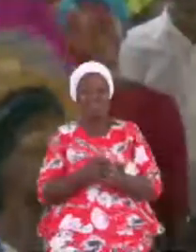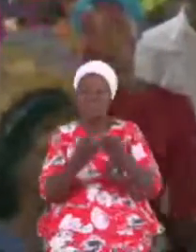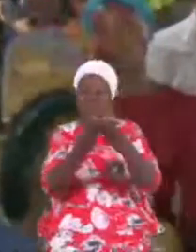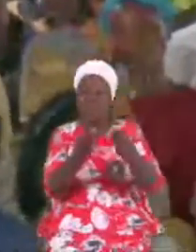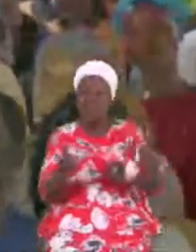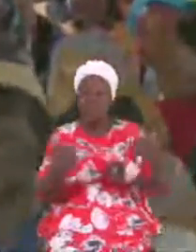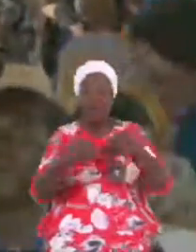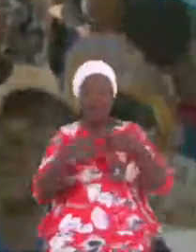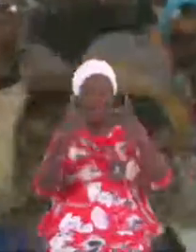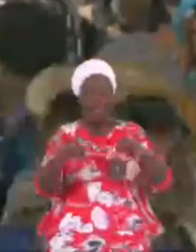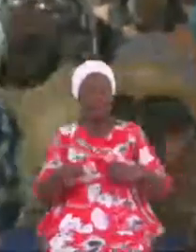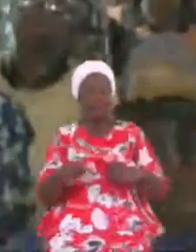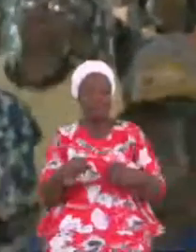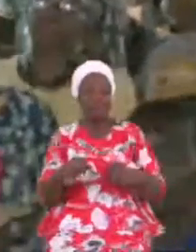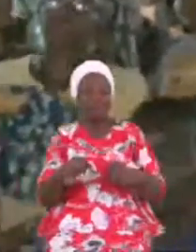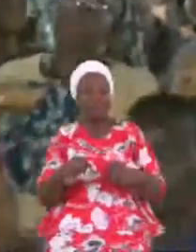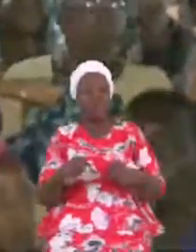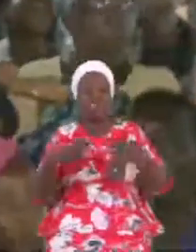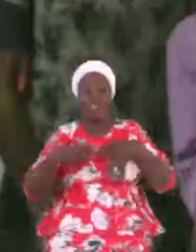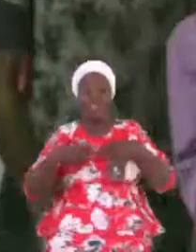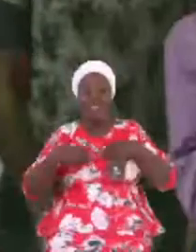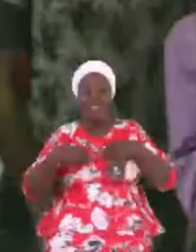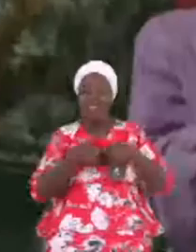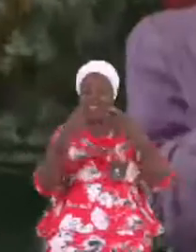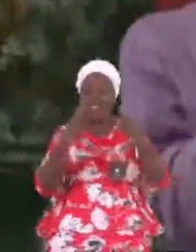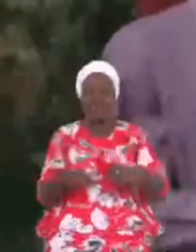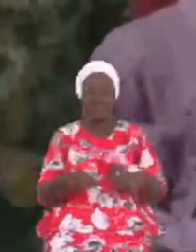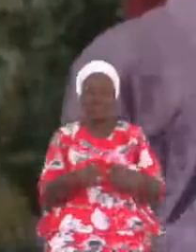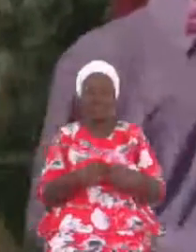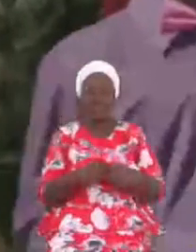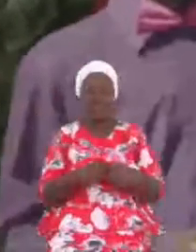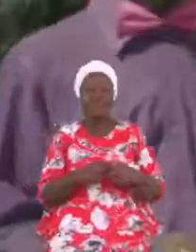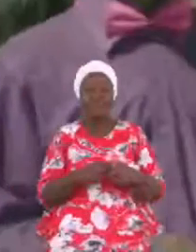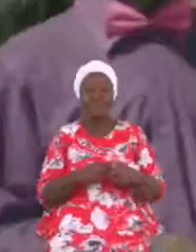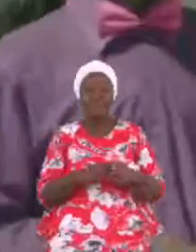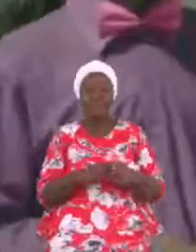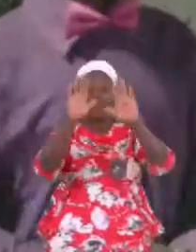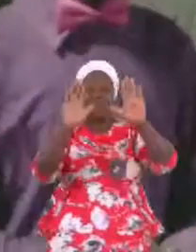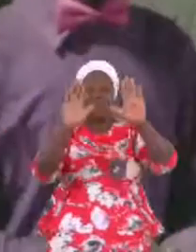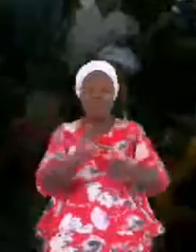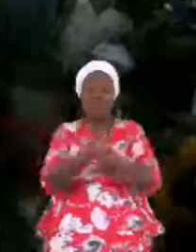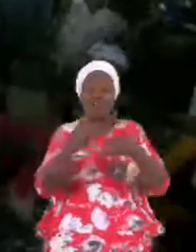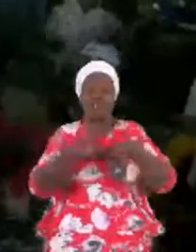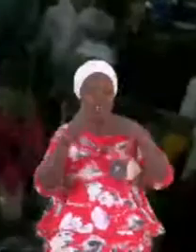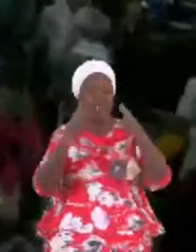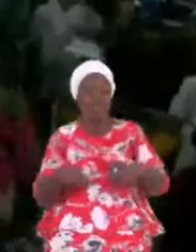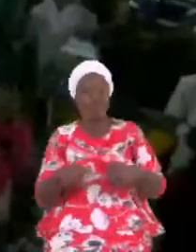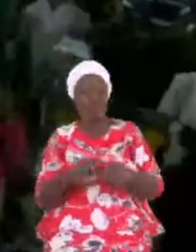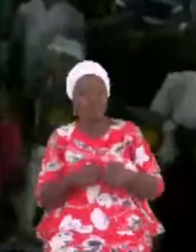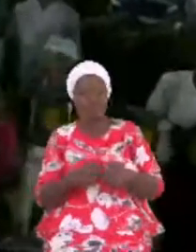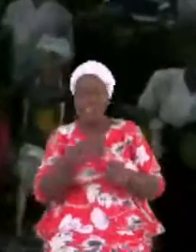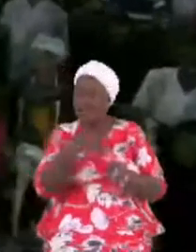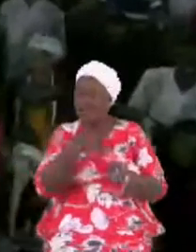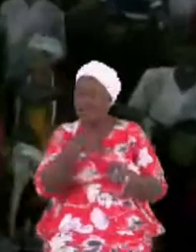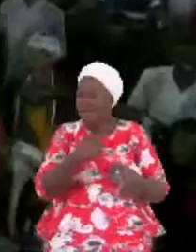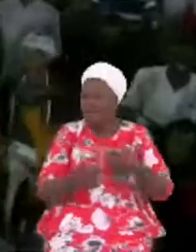la solution est venue. La guérison est venue. Les miracles sont venus.